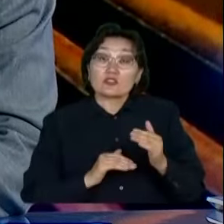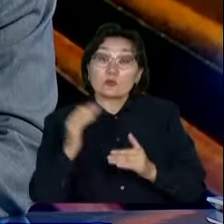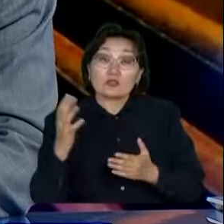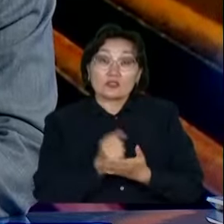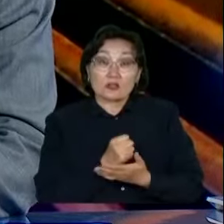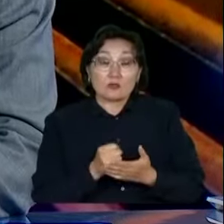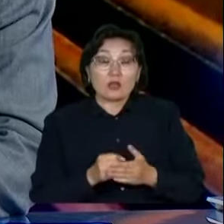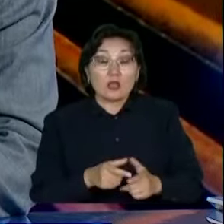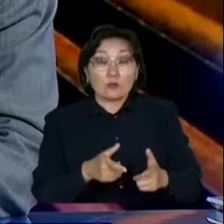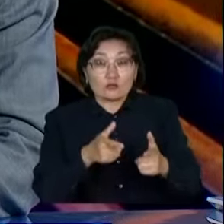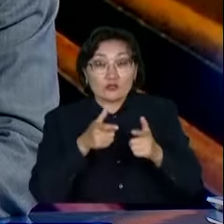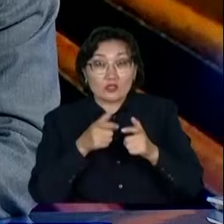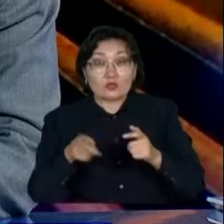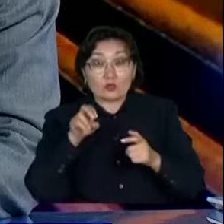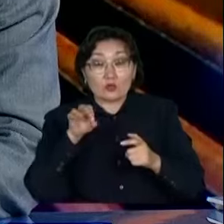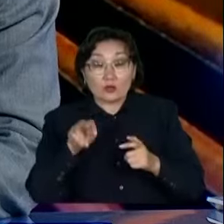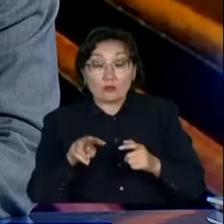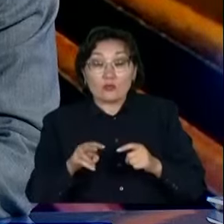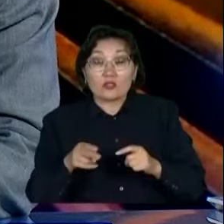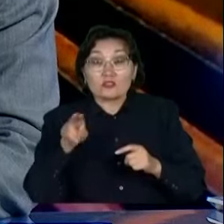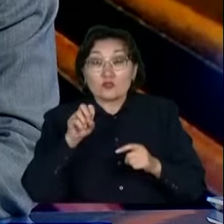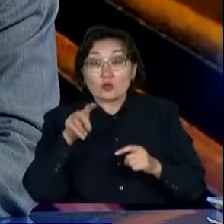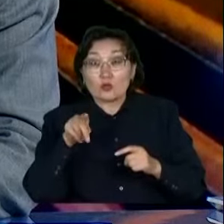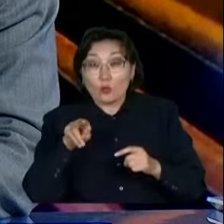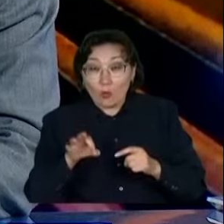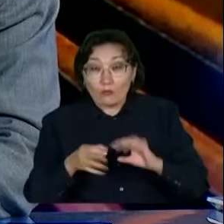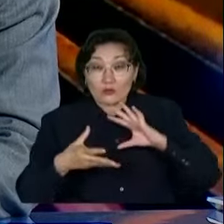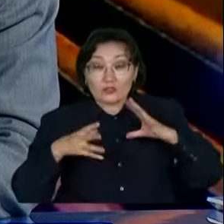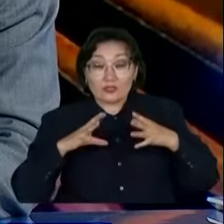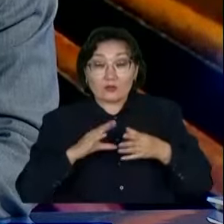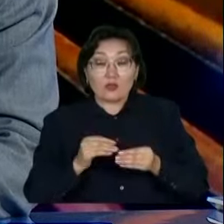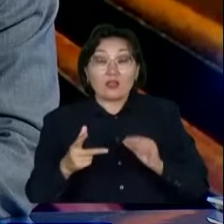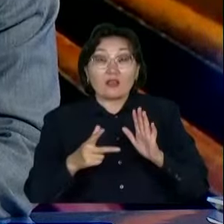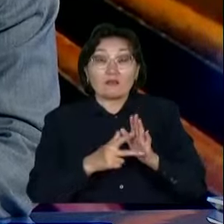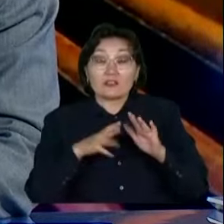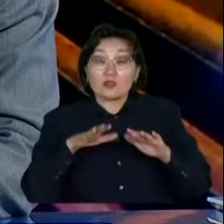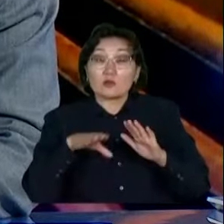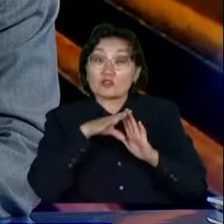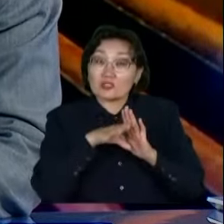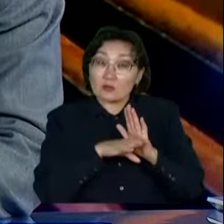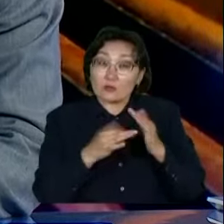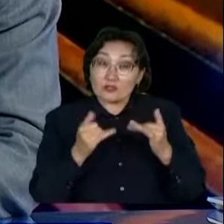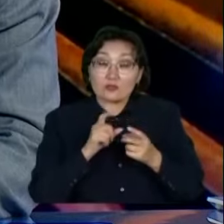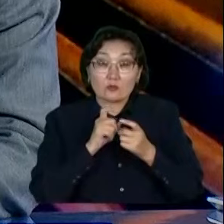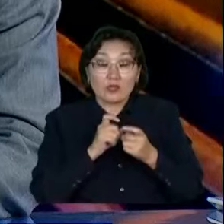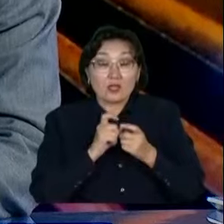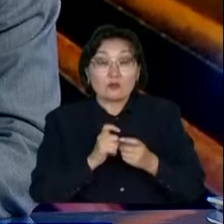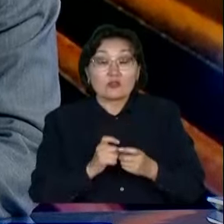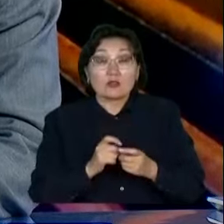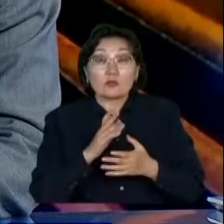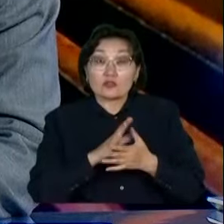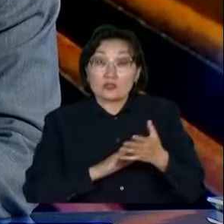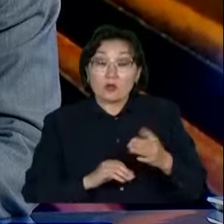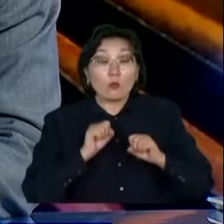в пулевой стрельбе и дзюдо. Их результат помог нашей стране занять 8-ю строчку в мировом рейтинге. Сегодня борьба за первенство